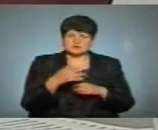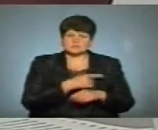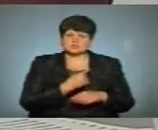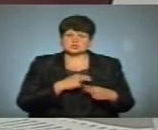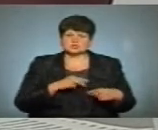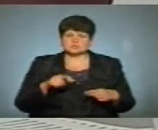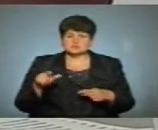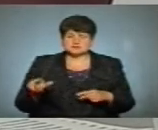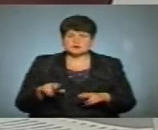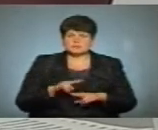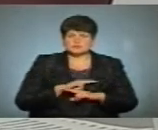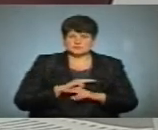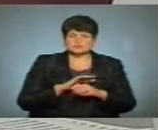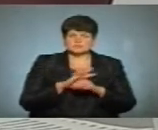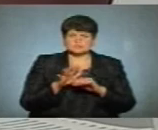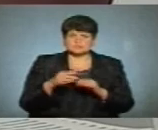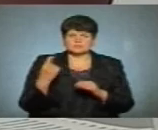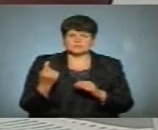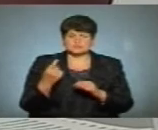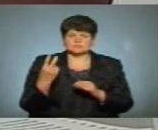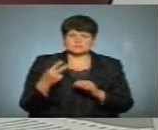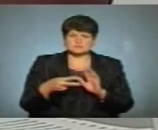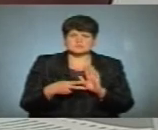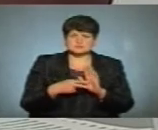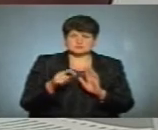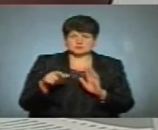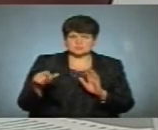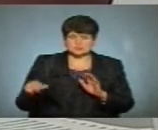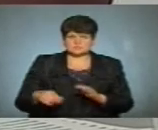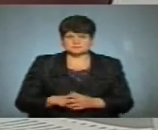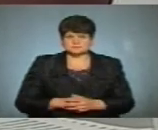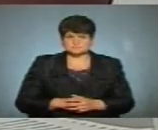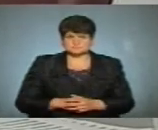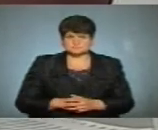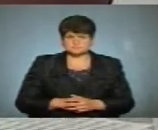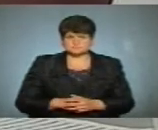працівників померли від коронавірусу в області 27 людей, каже Володимир Паничев.